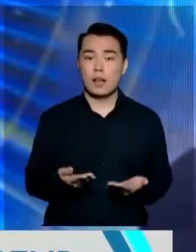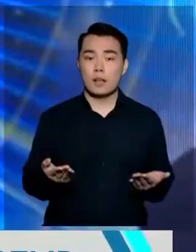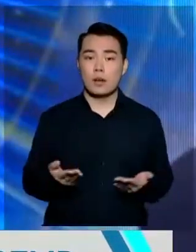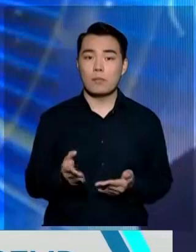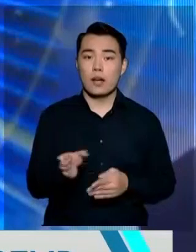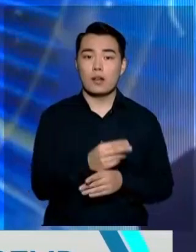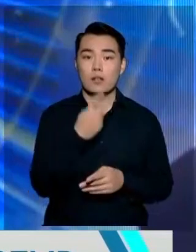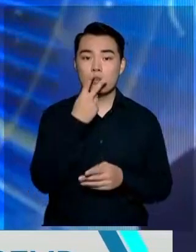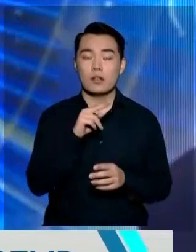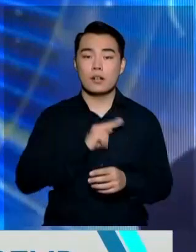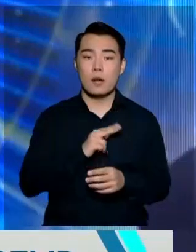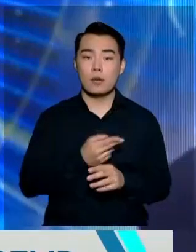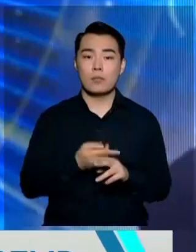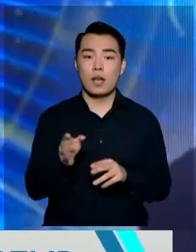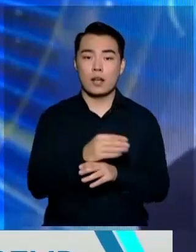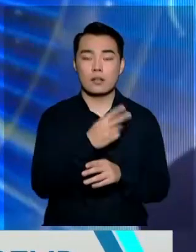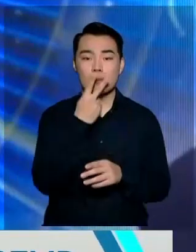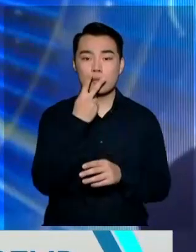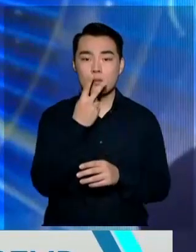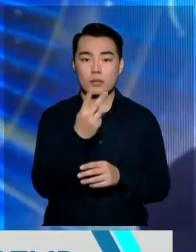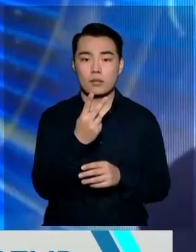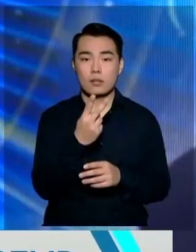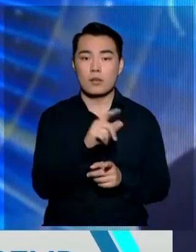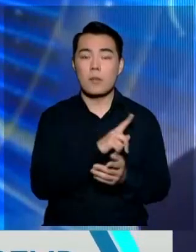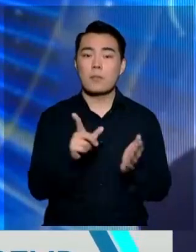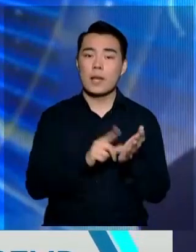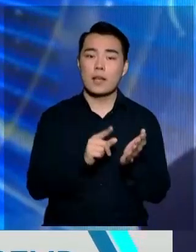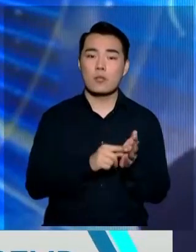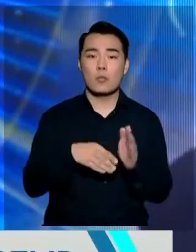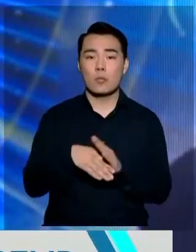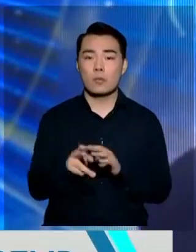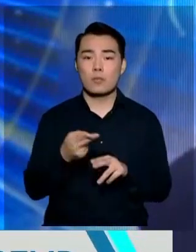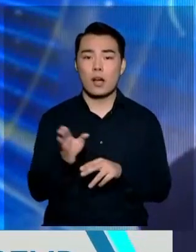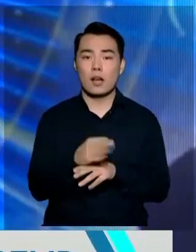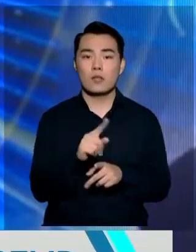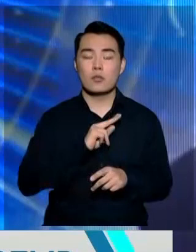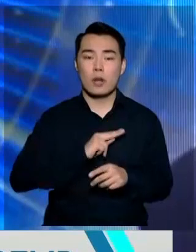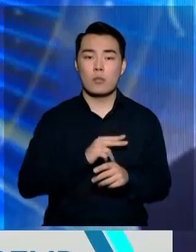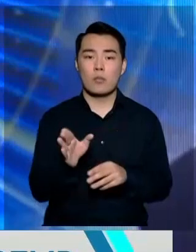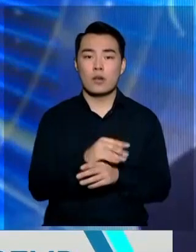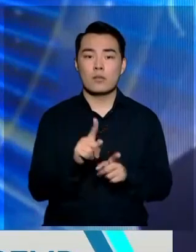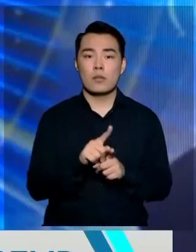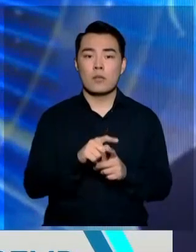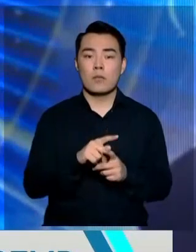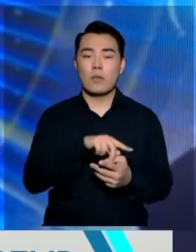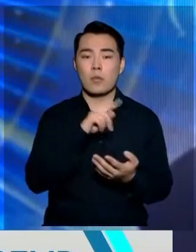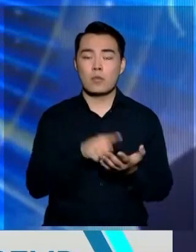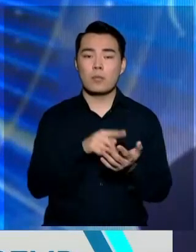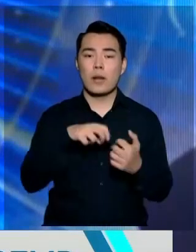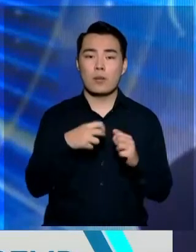азаматтың туудан бастап жаңағы пенсияға шыққанға дейінгі өмірлік жағдайларда бүкіл қызметтерді